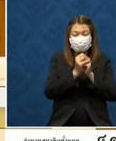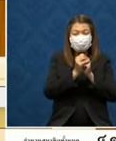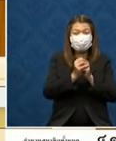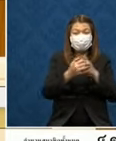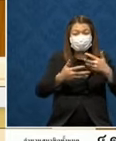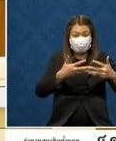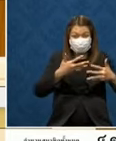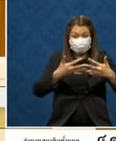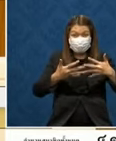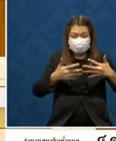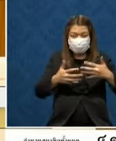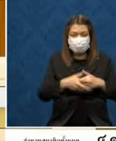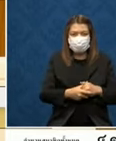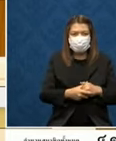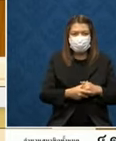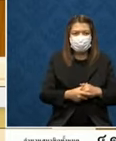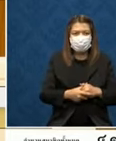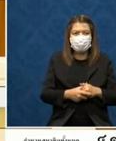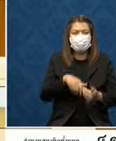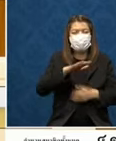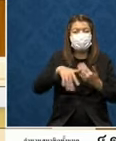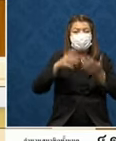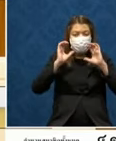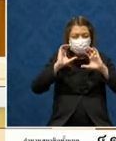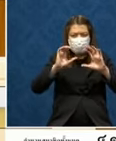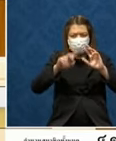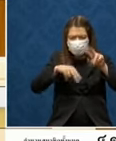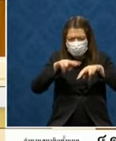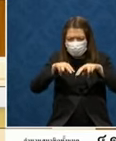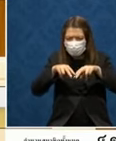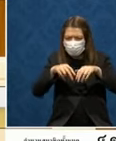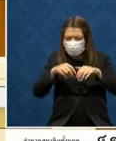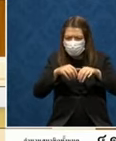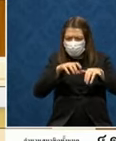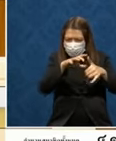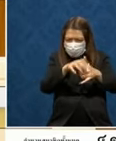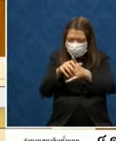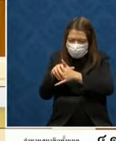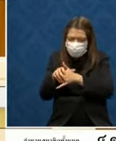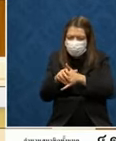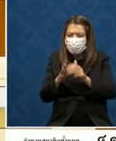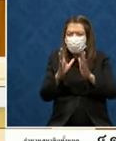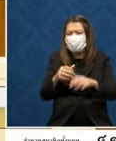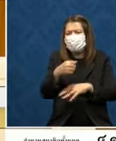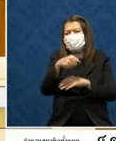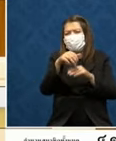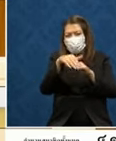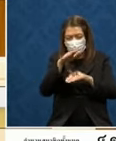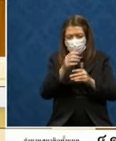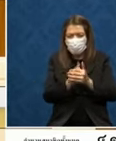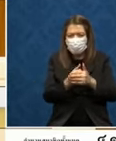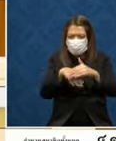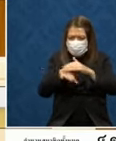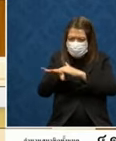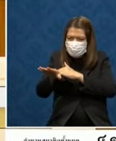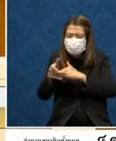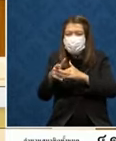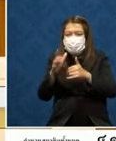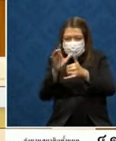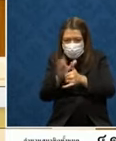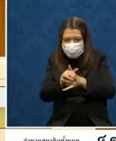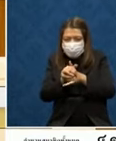จินหลิงนะครับเรื่องนี้ตำรวจนบาลได้มีการสืบสวนตรวจค้นจับกุมและขยายผลก็ได้ผู้หามาหลาย 10รายบางรายก็หลบหนีออกหมาย